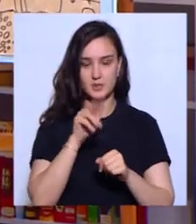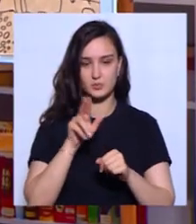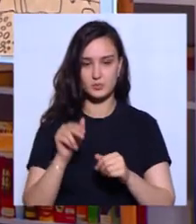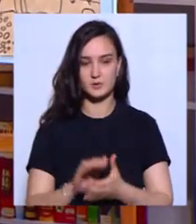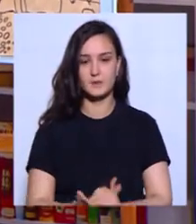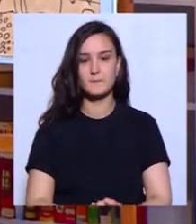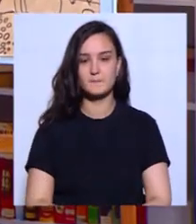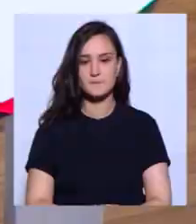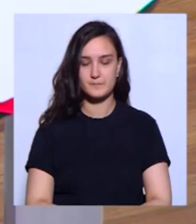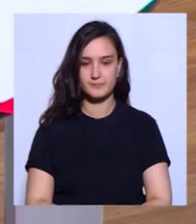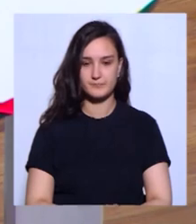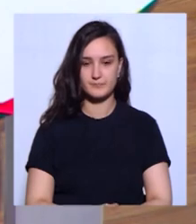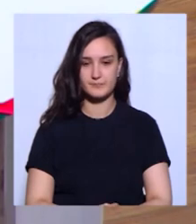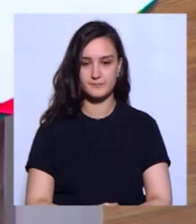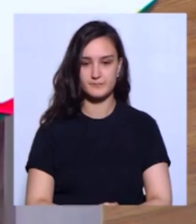აი ეს.